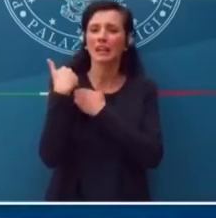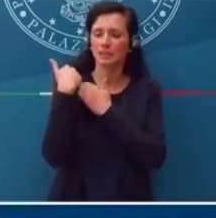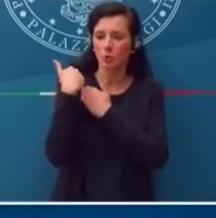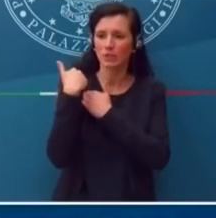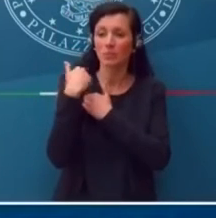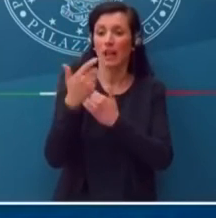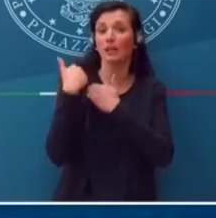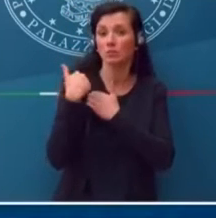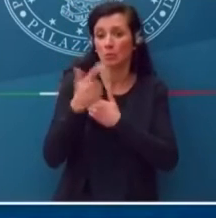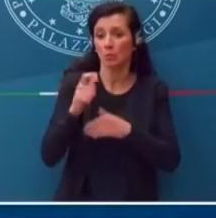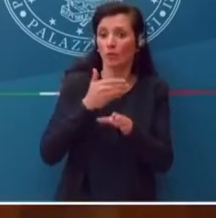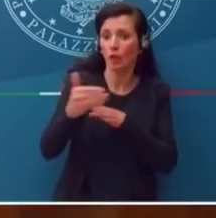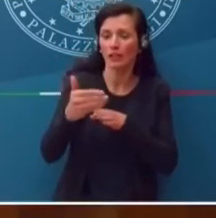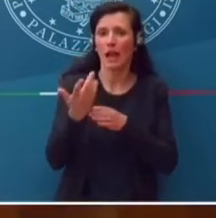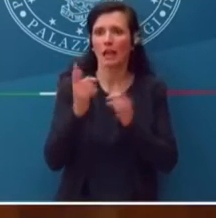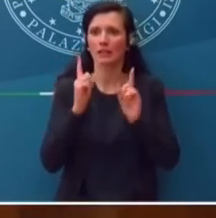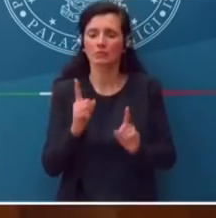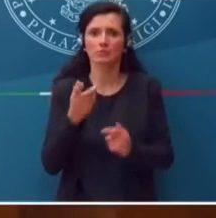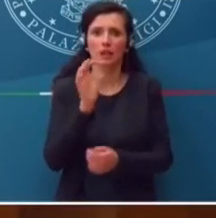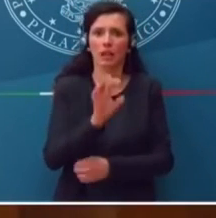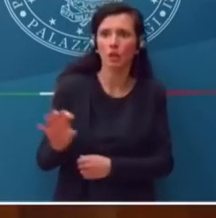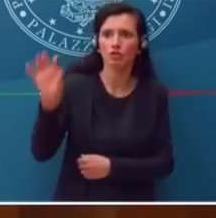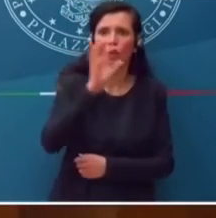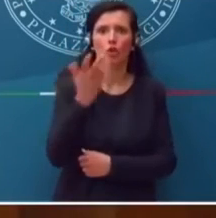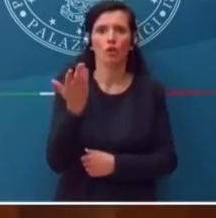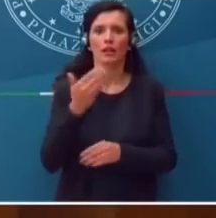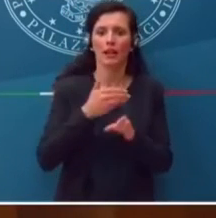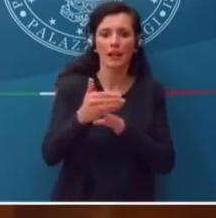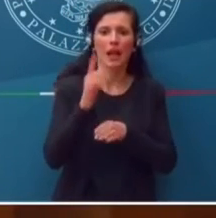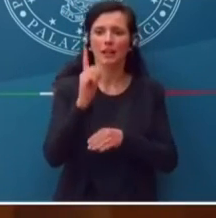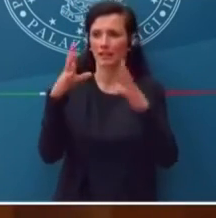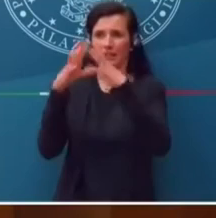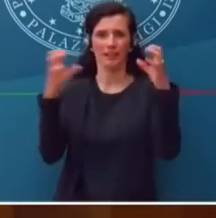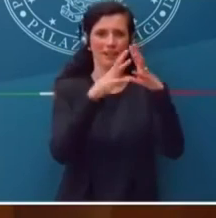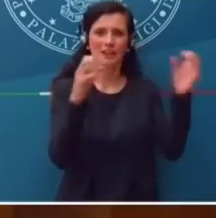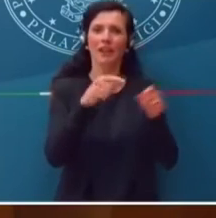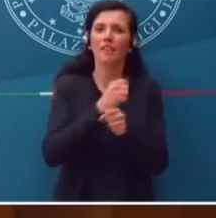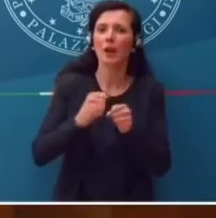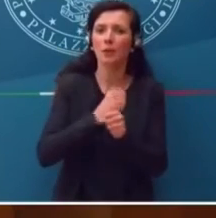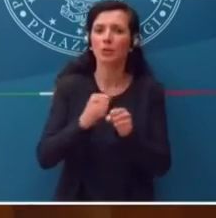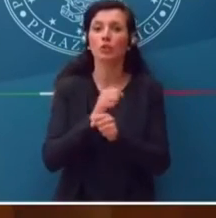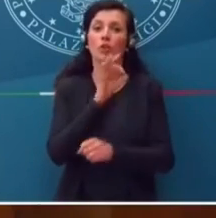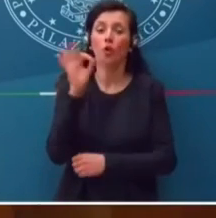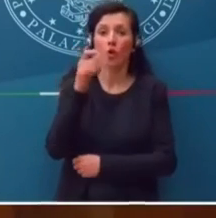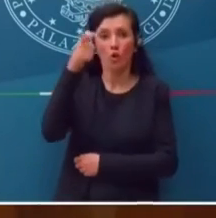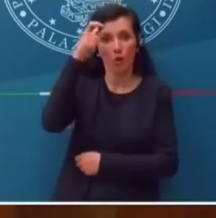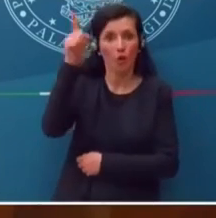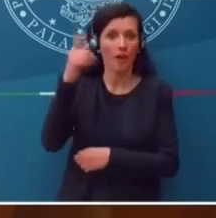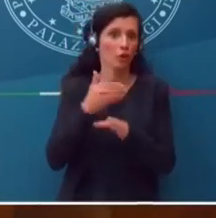ritardi. Si attengono alle regioni, si attengono magari alcuni ritardi delle case farmaceutiche o al suo governo.